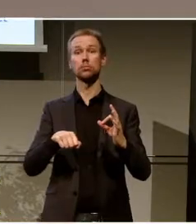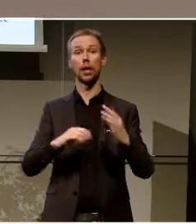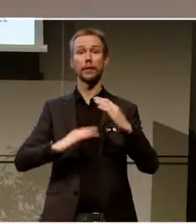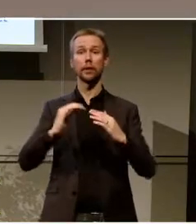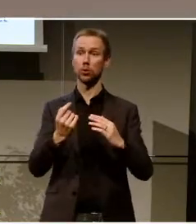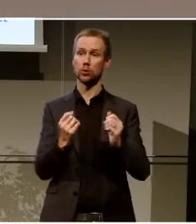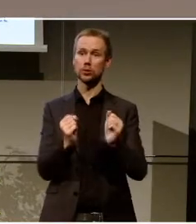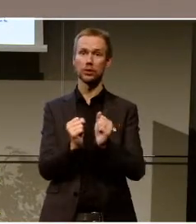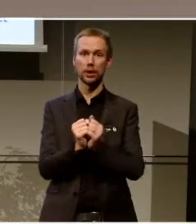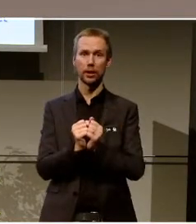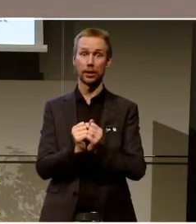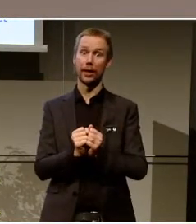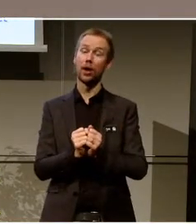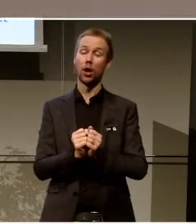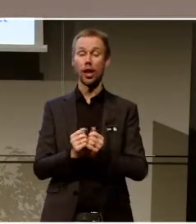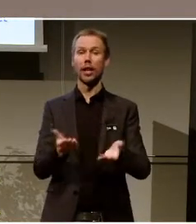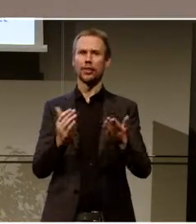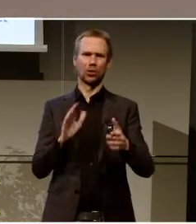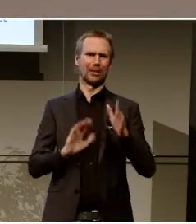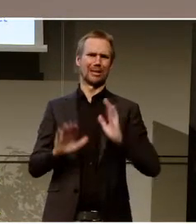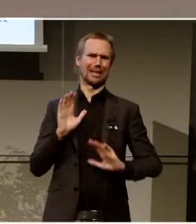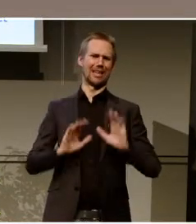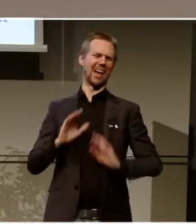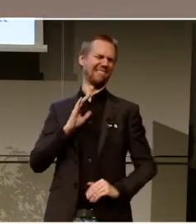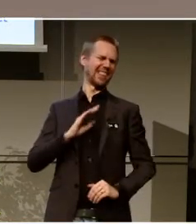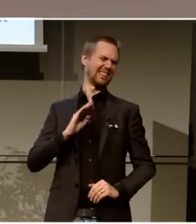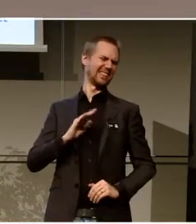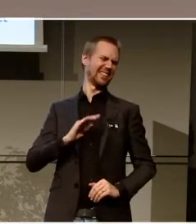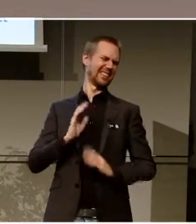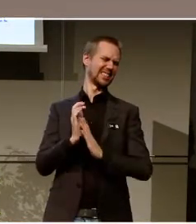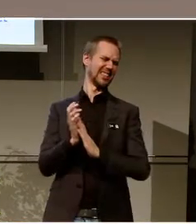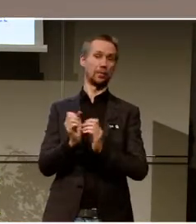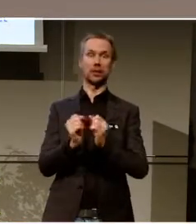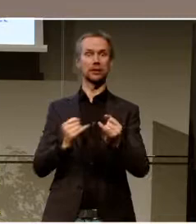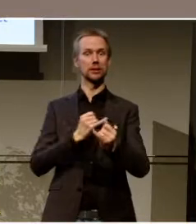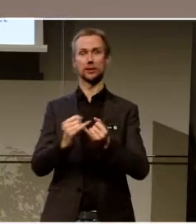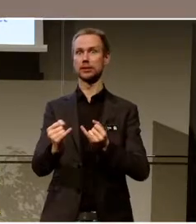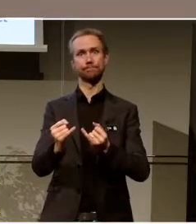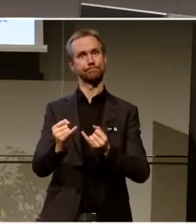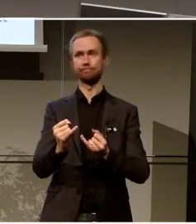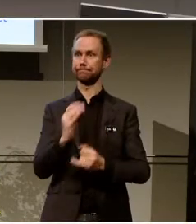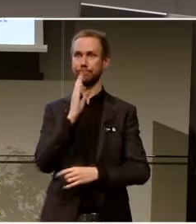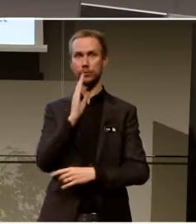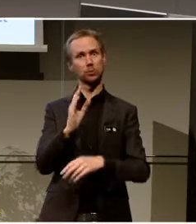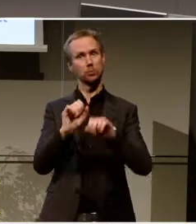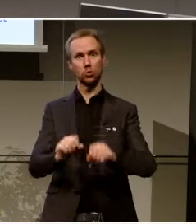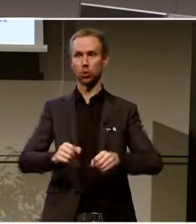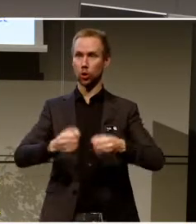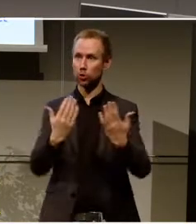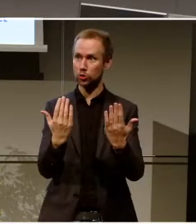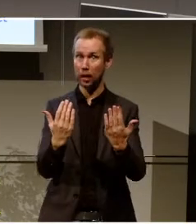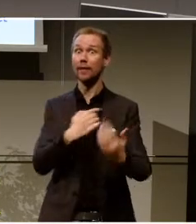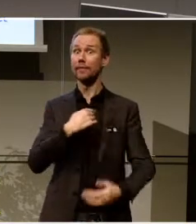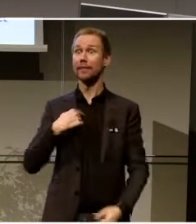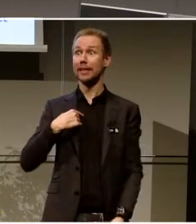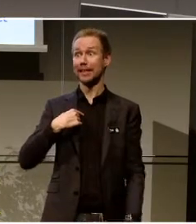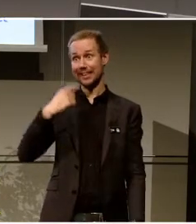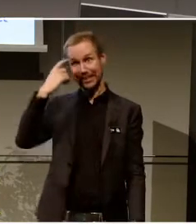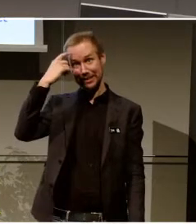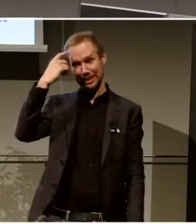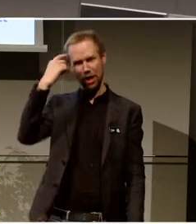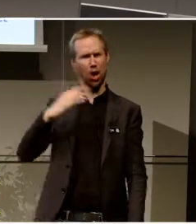den kommer att ställas på sin spets någon gång i framtiden. Gissar vi i varje fall. Ni var inte svaren som han i morse här.